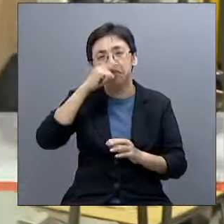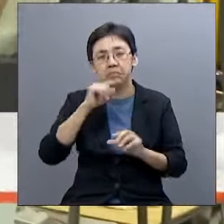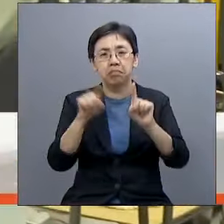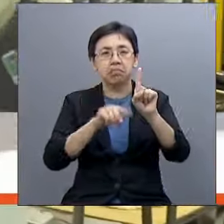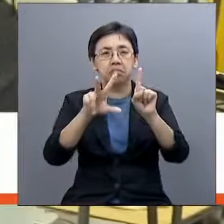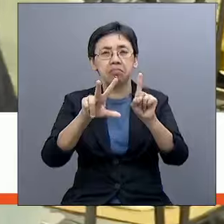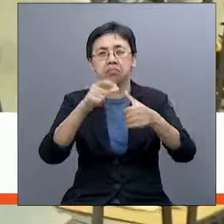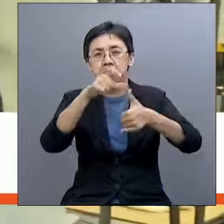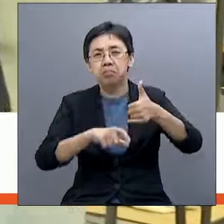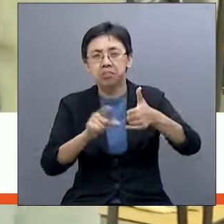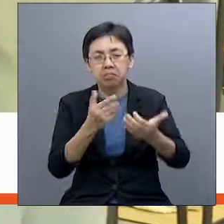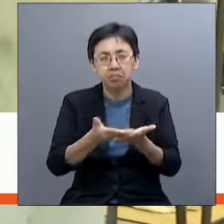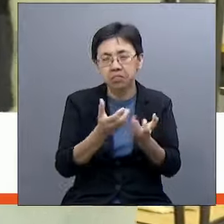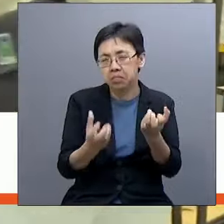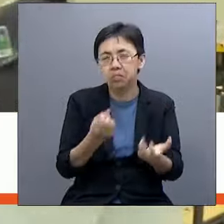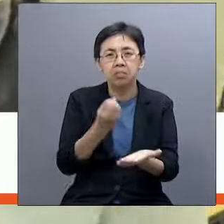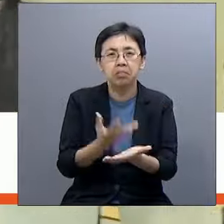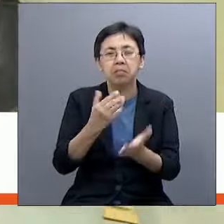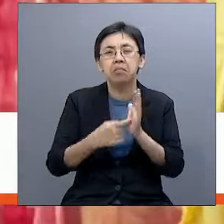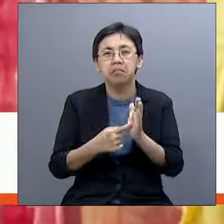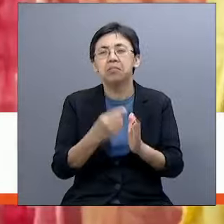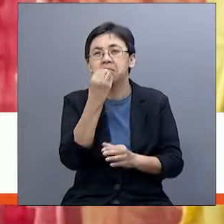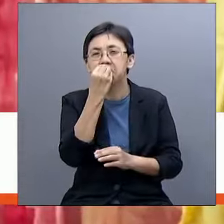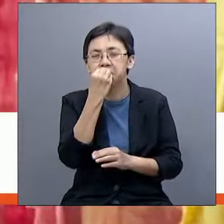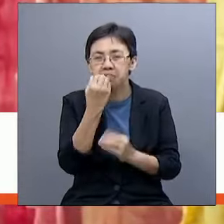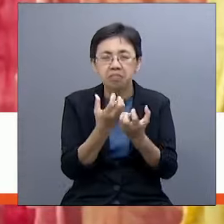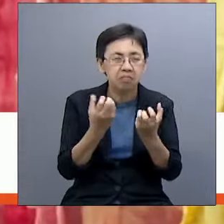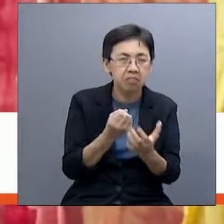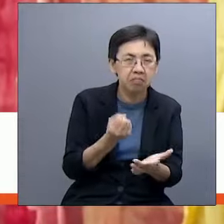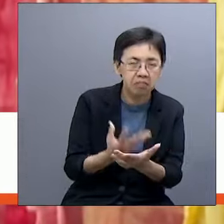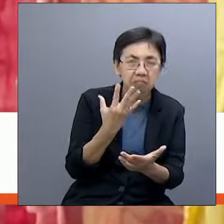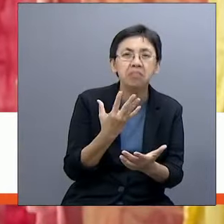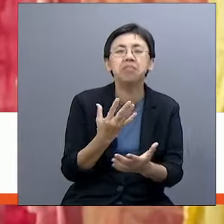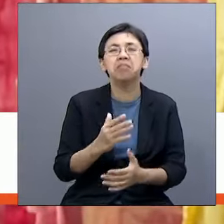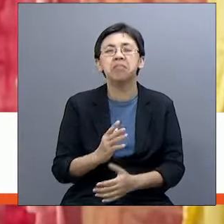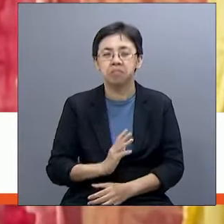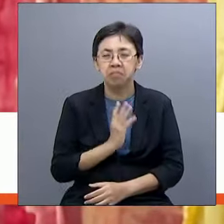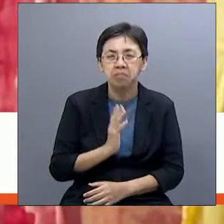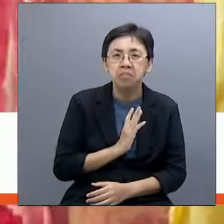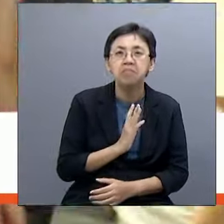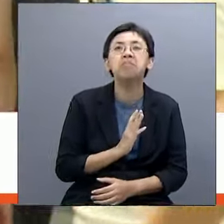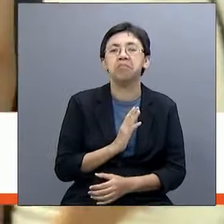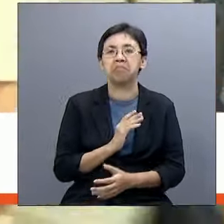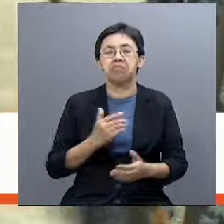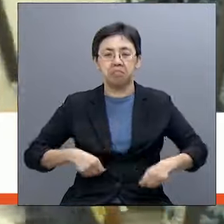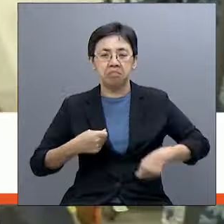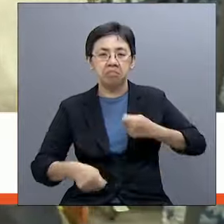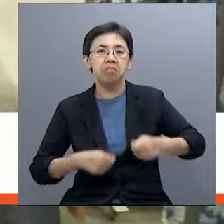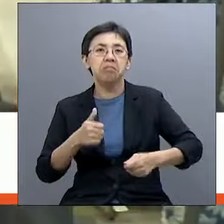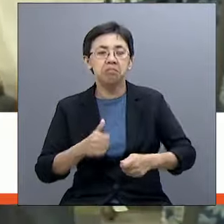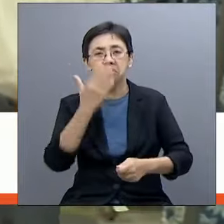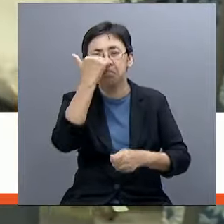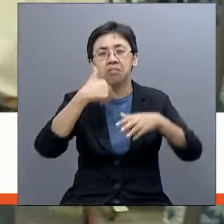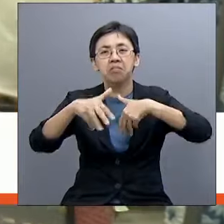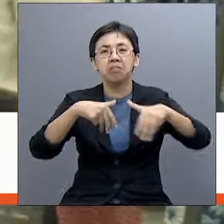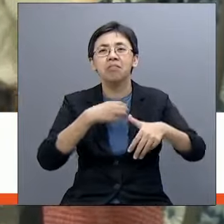พฤติกรรมติดหรูค่ะโดยเฉพาะการบริโภคตลาดสินค้ากลุ่มหรูหราที่เติบโตมากขึ้นเพราะว่าประชาชนต้องการ